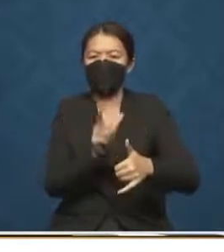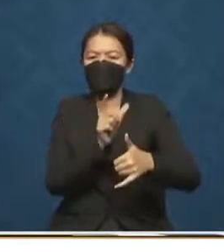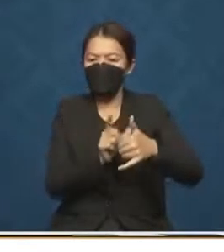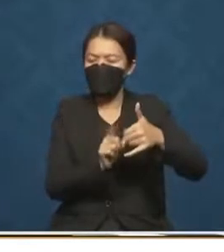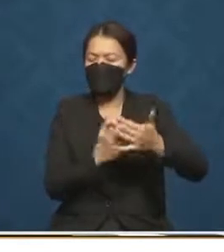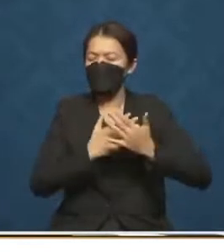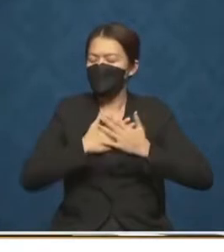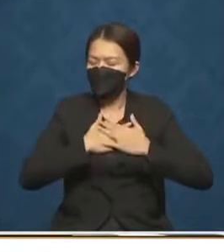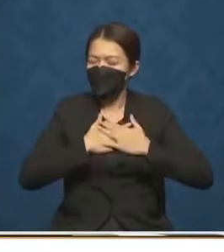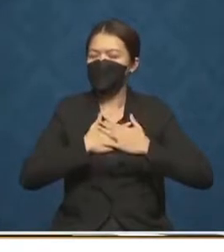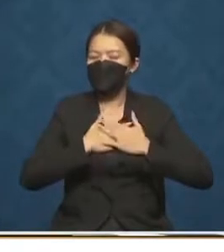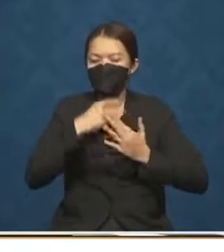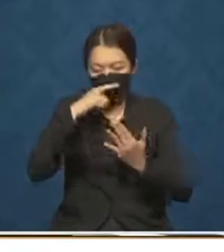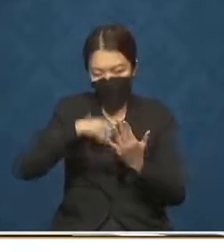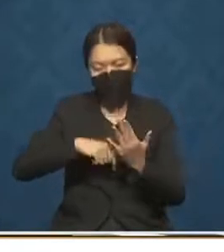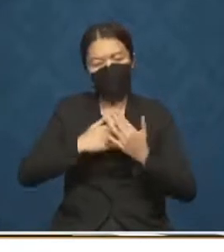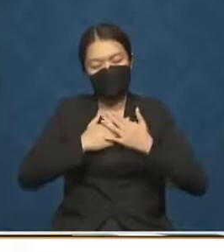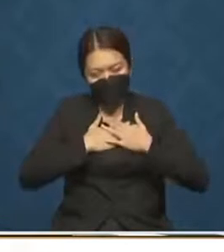ต่อแ่นดิน